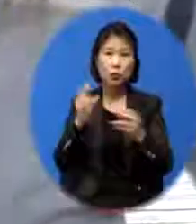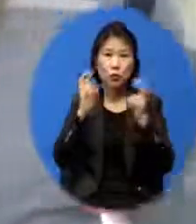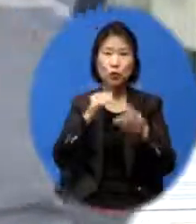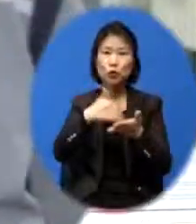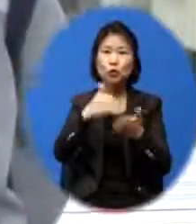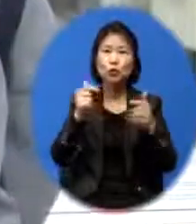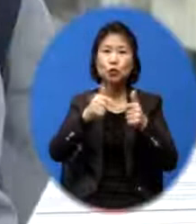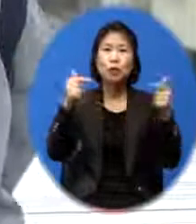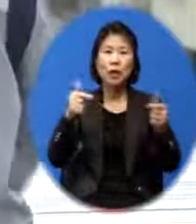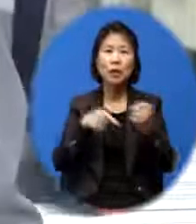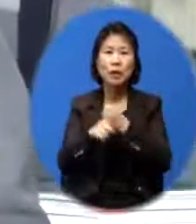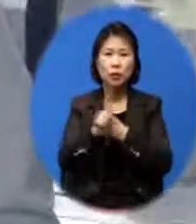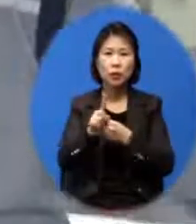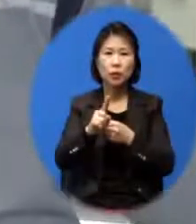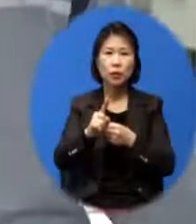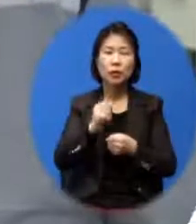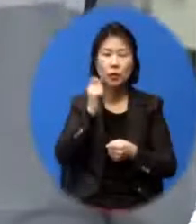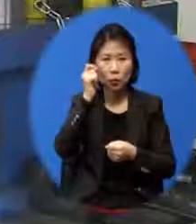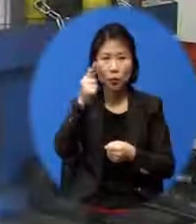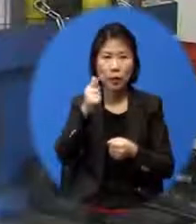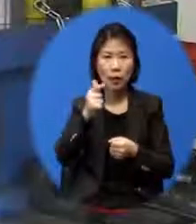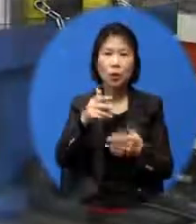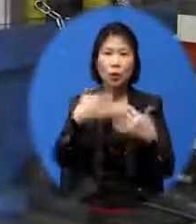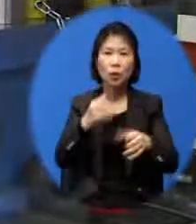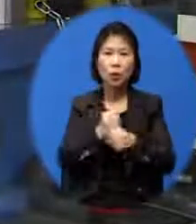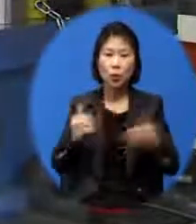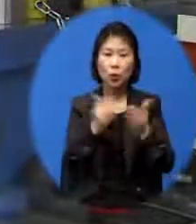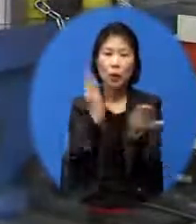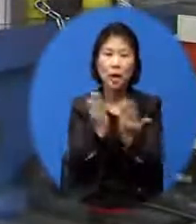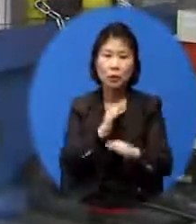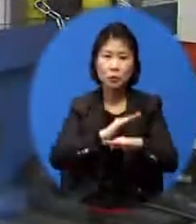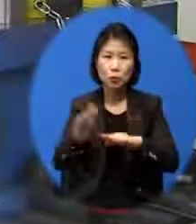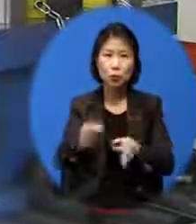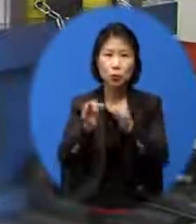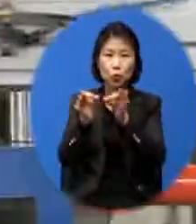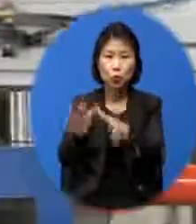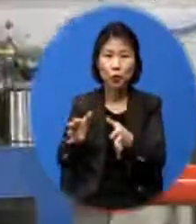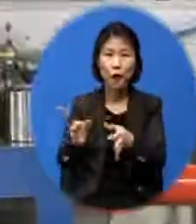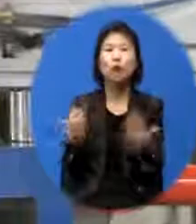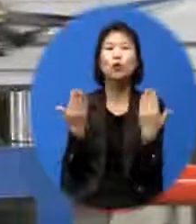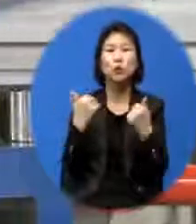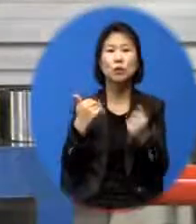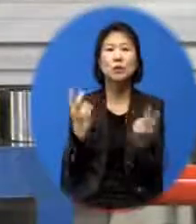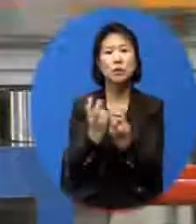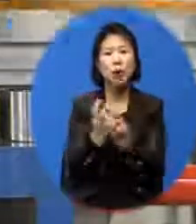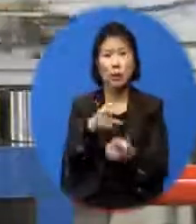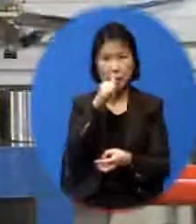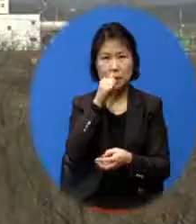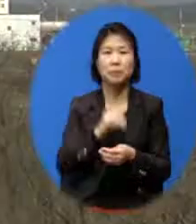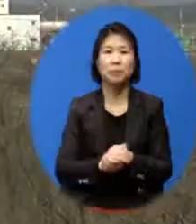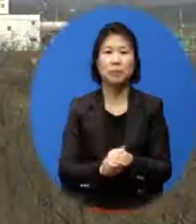것은 도내 산업단지의 탁월한 입지 조건과 함께 도의 맞춤형 투자 유치 전략이 효과를 발휘했기 때문인 것으로